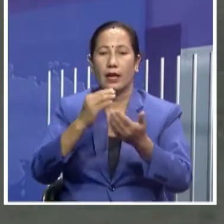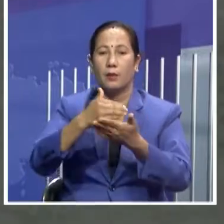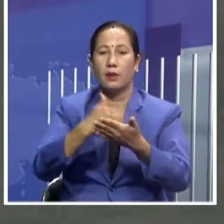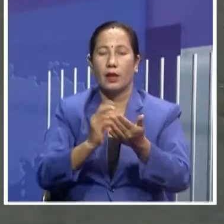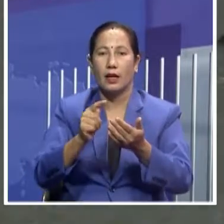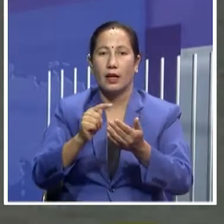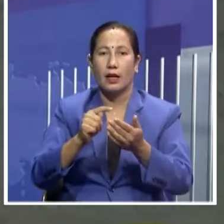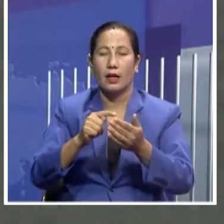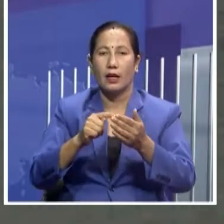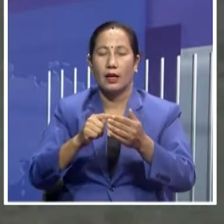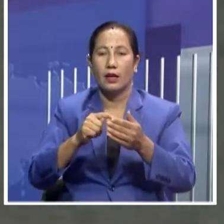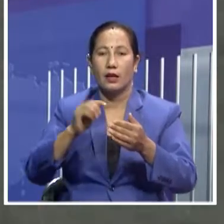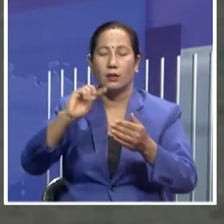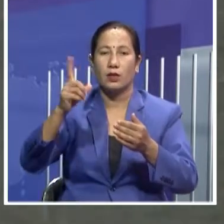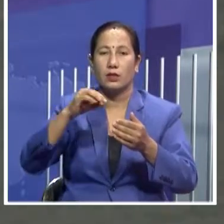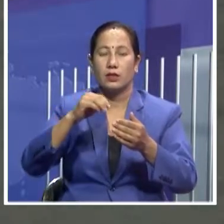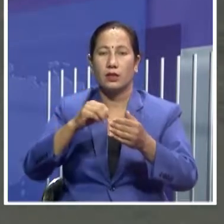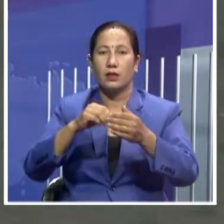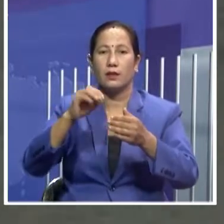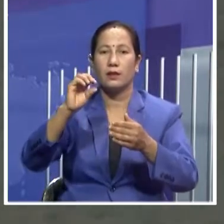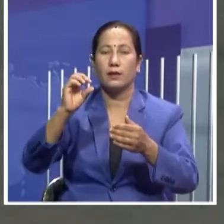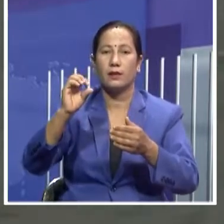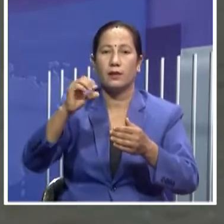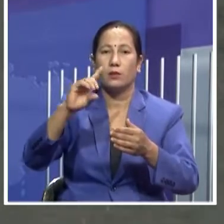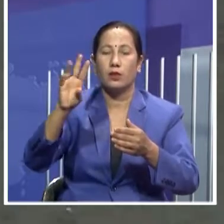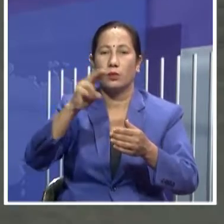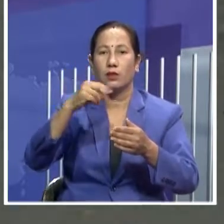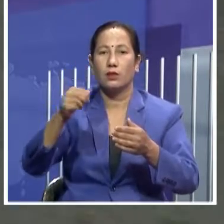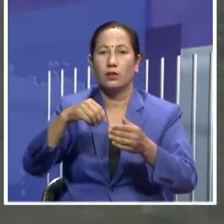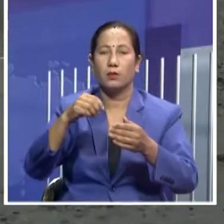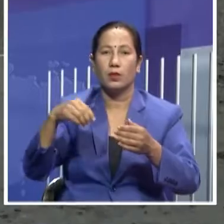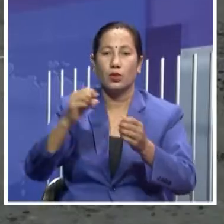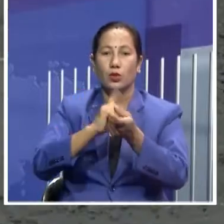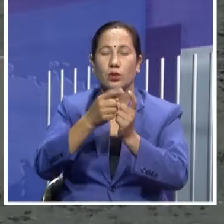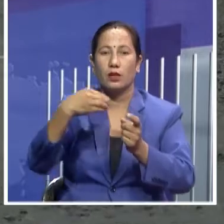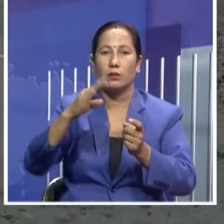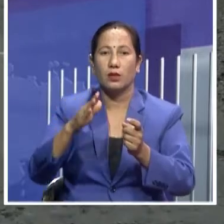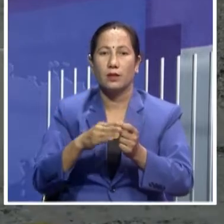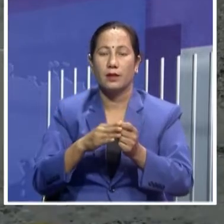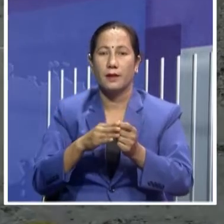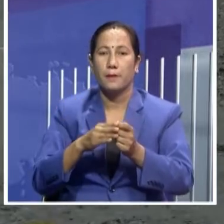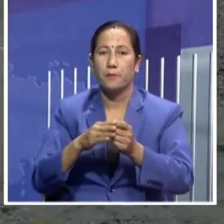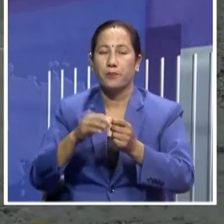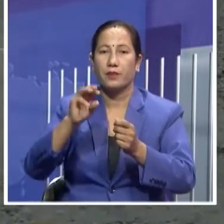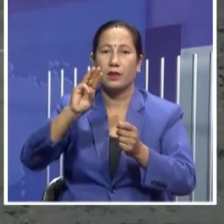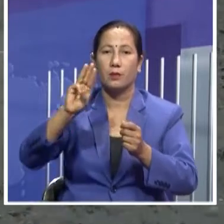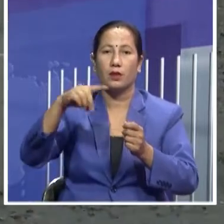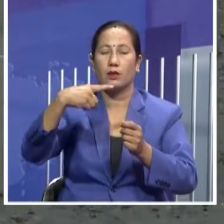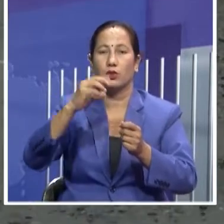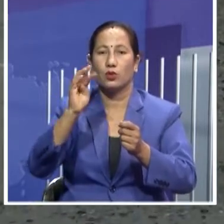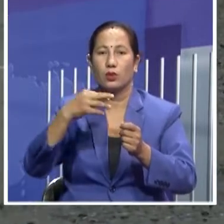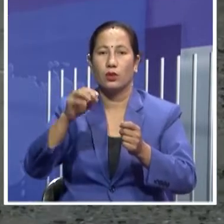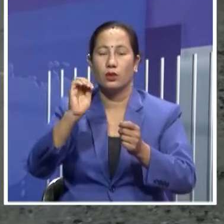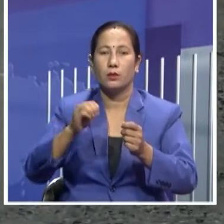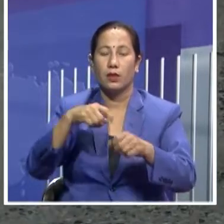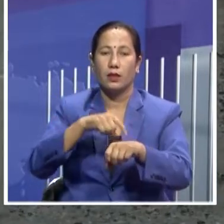विभागका वरिष्ठ मौसमविद मीन कुमार अर्यालले जानकारी दिनुभयो। मौसममा सुधार हुने भनिए पनि मनसुनको समय अझै बाँकी